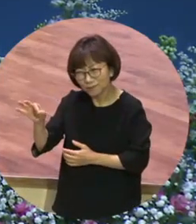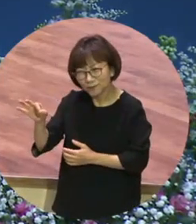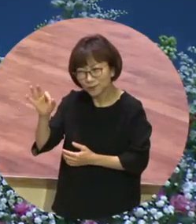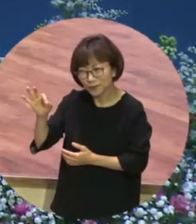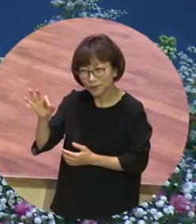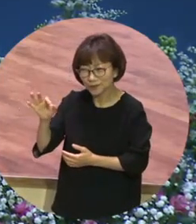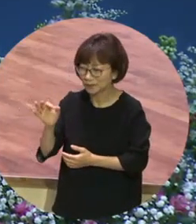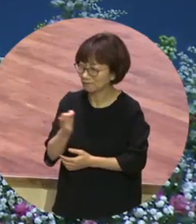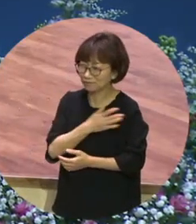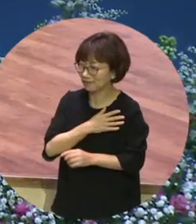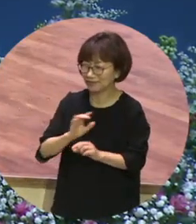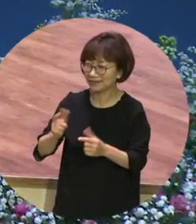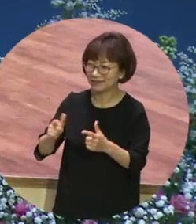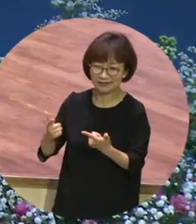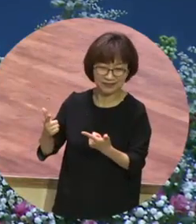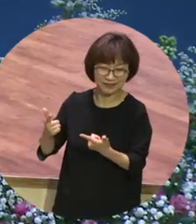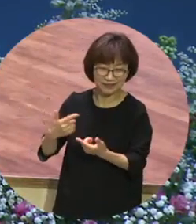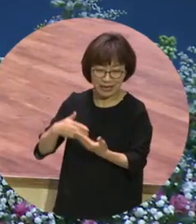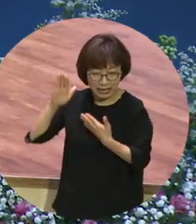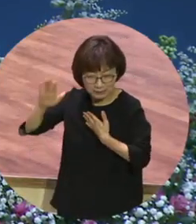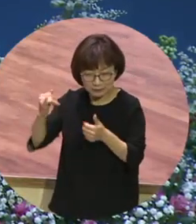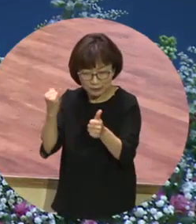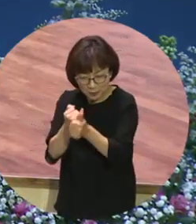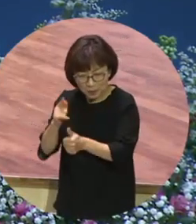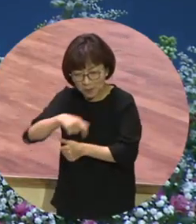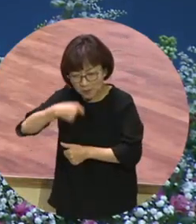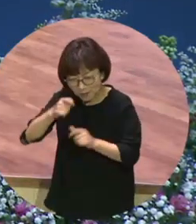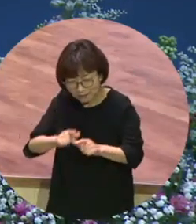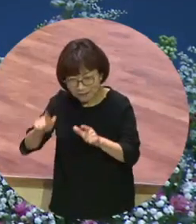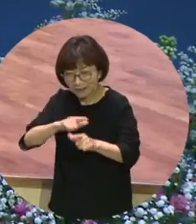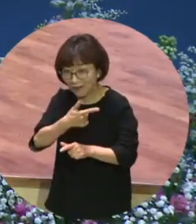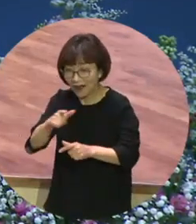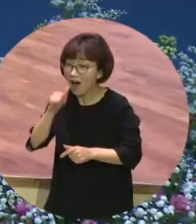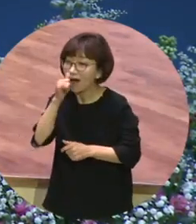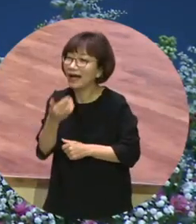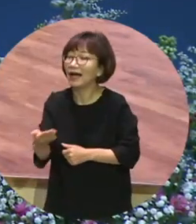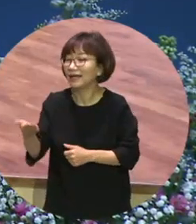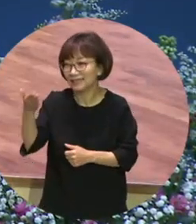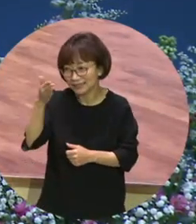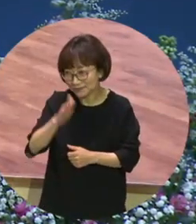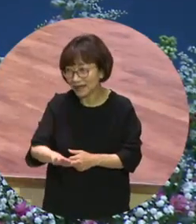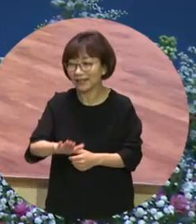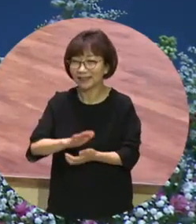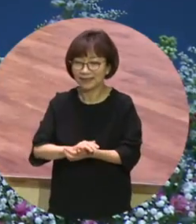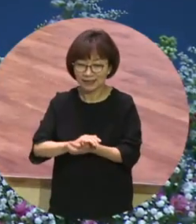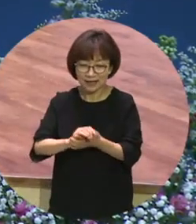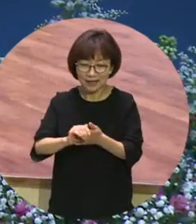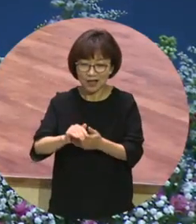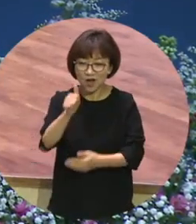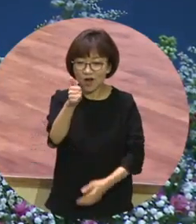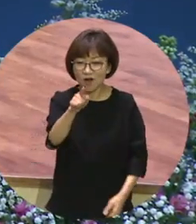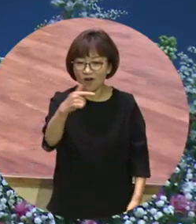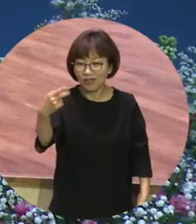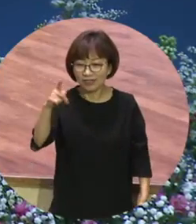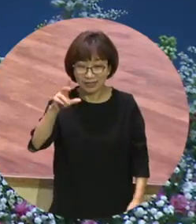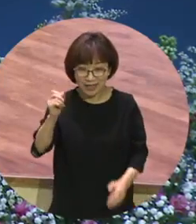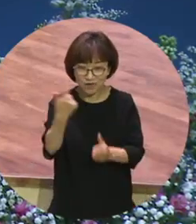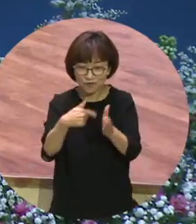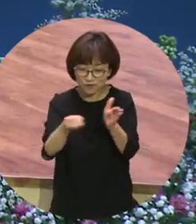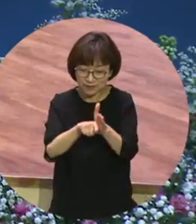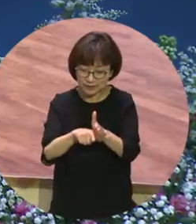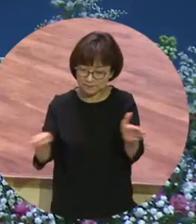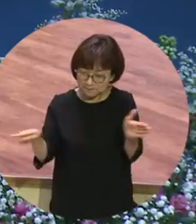내 앞길이 지금 천길 만길인데도 믿음으로 고백한 그 고백이 여러분께 분명히 응답될 줄